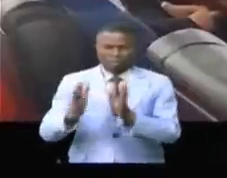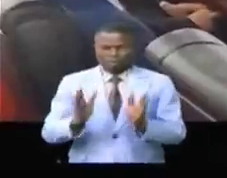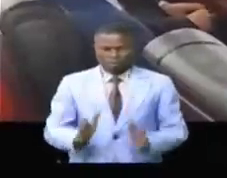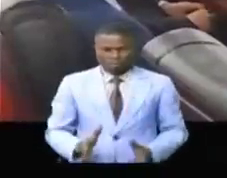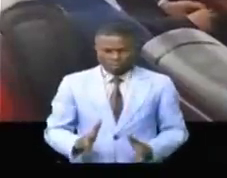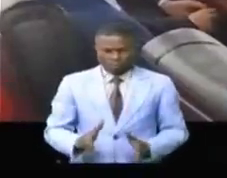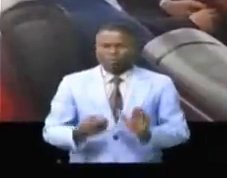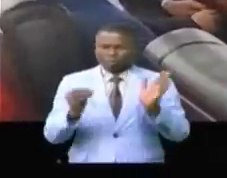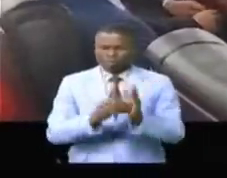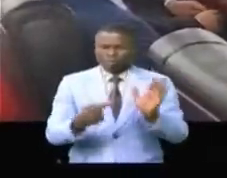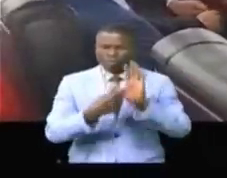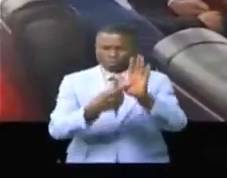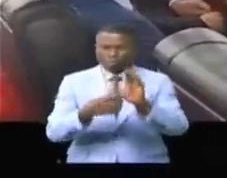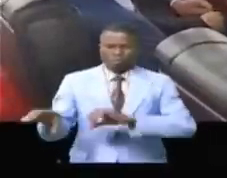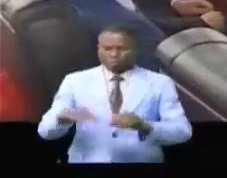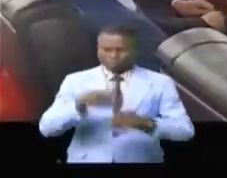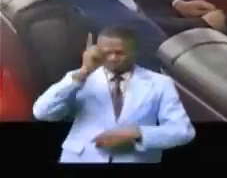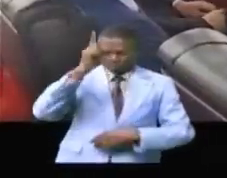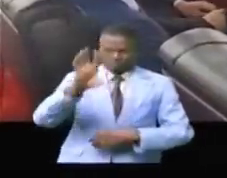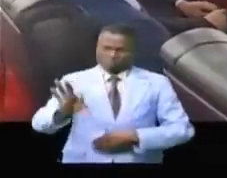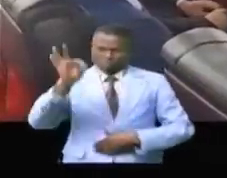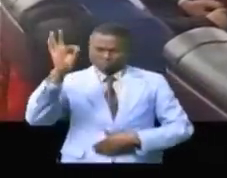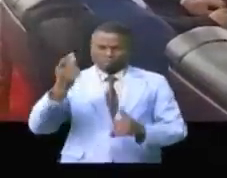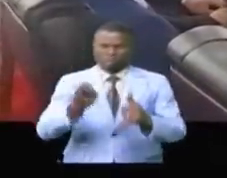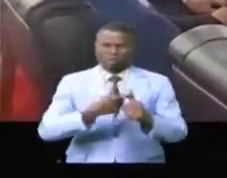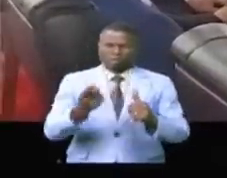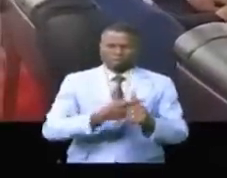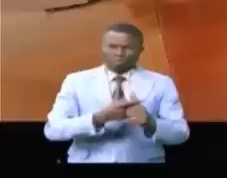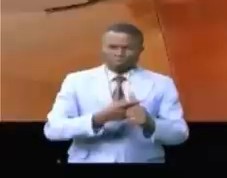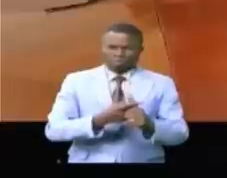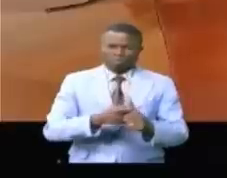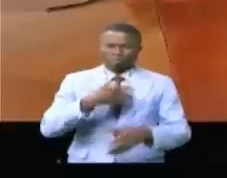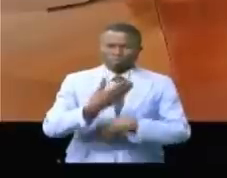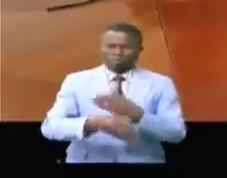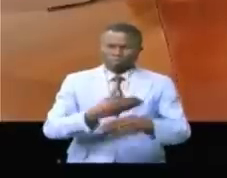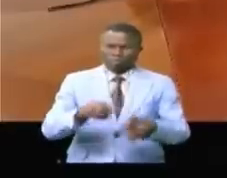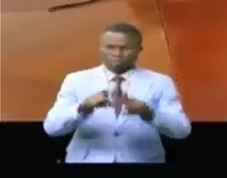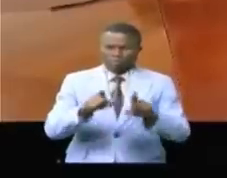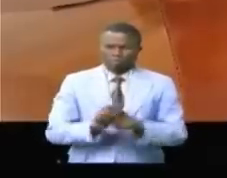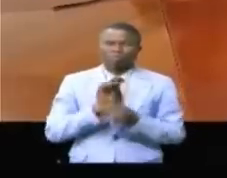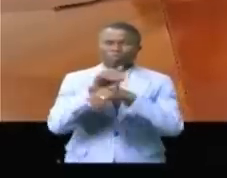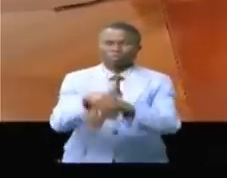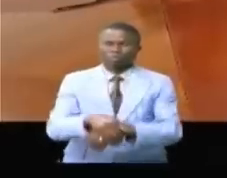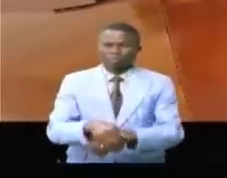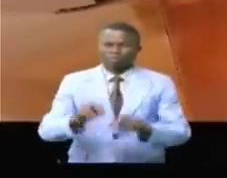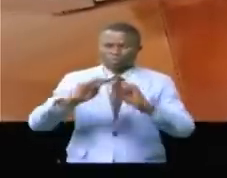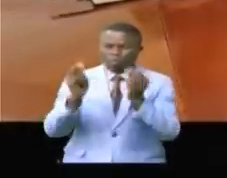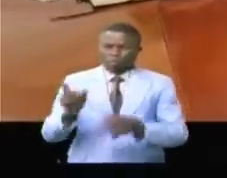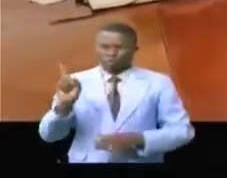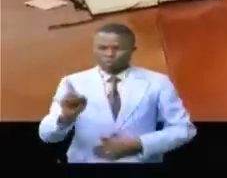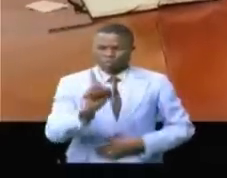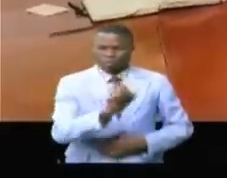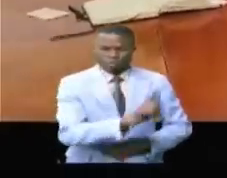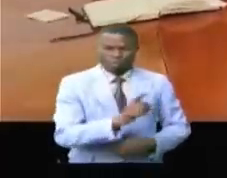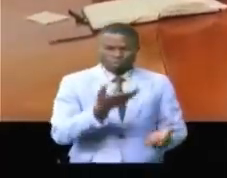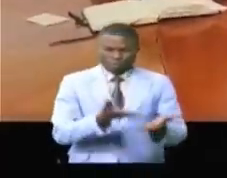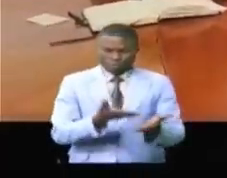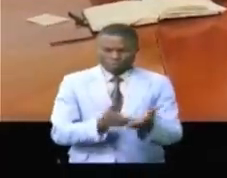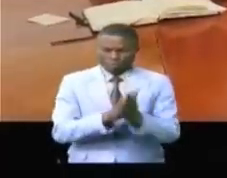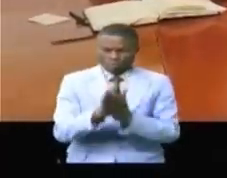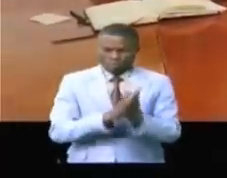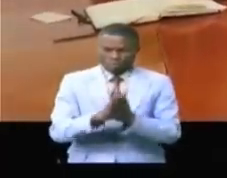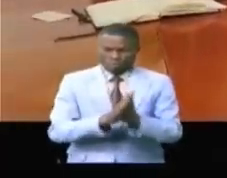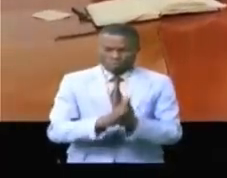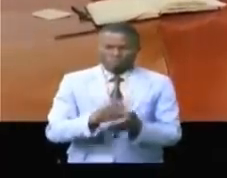en a présenté les axes principaux, notamment la faisabilité et les engagements de chaque partie. Il s'agit essentiellement